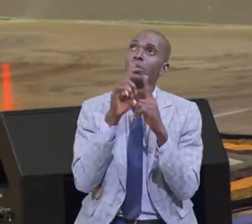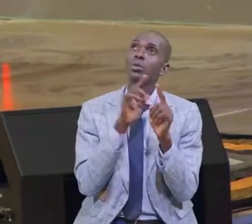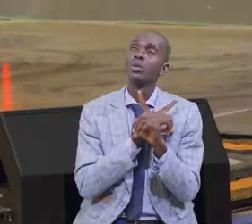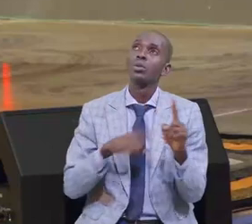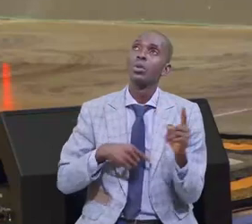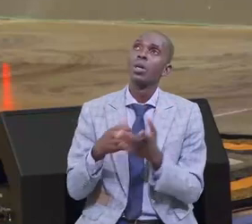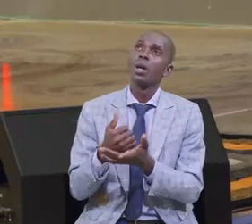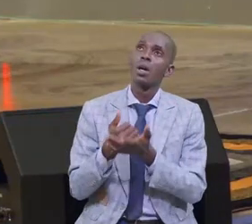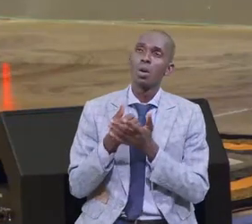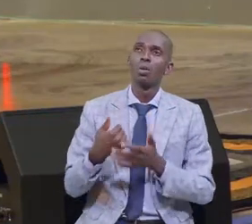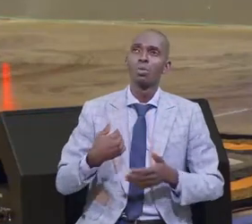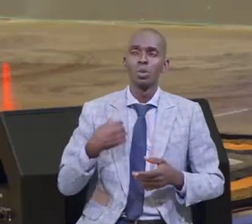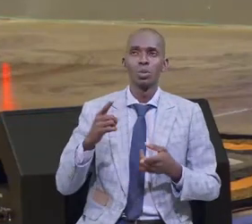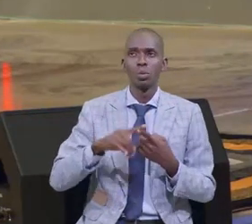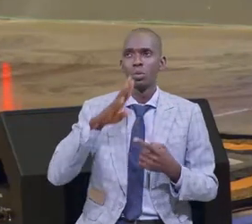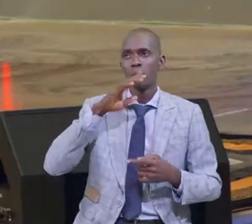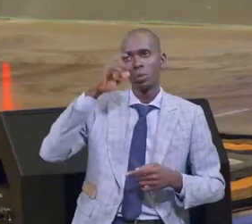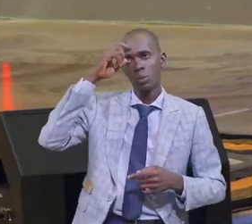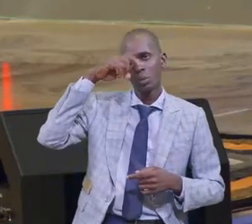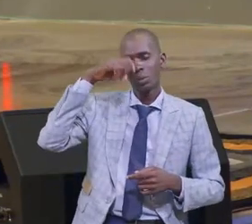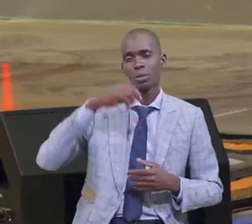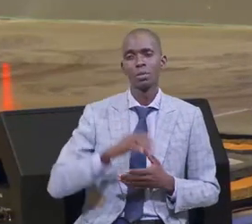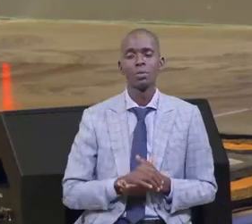Seigneur, aide-moi à être raisonnable.